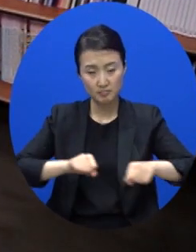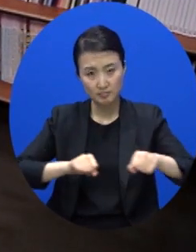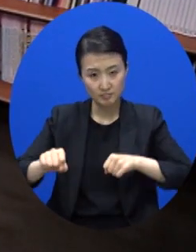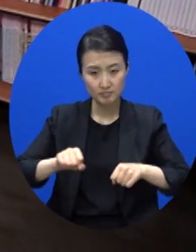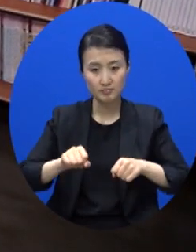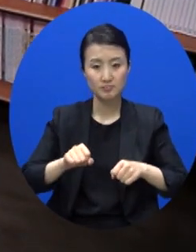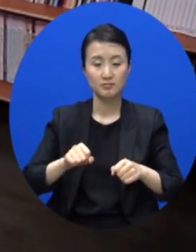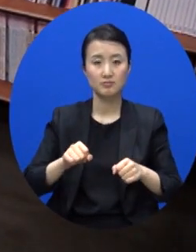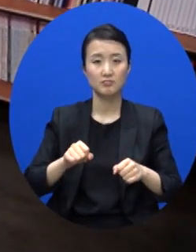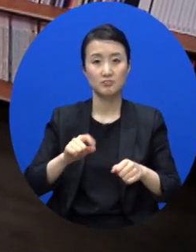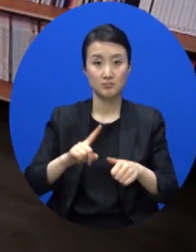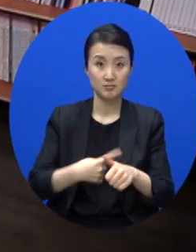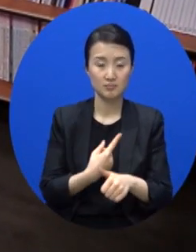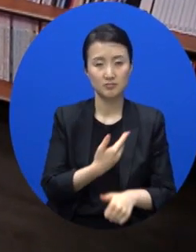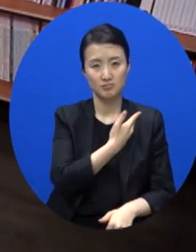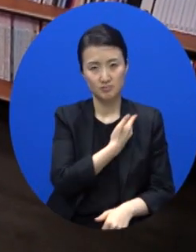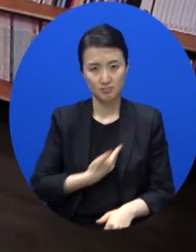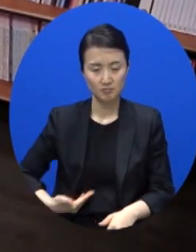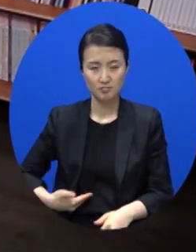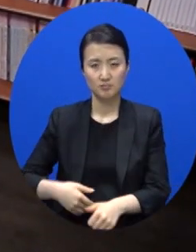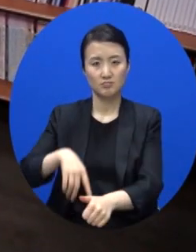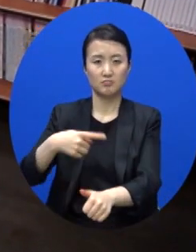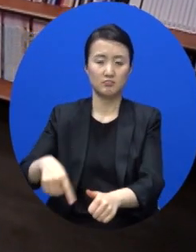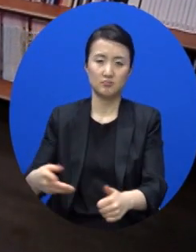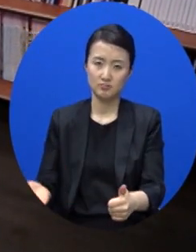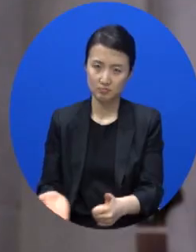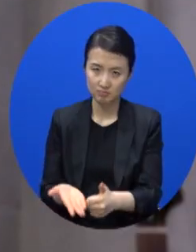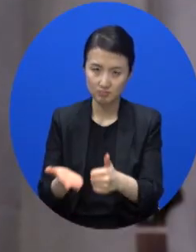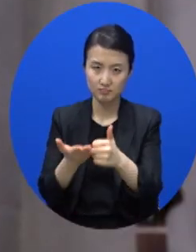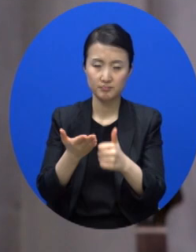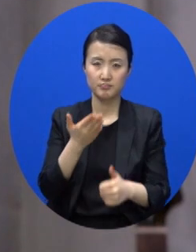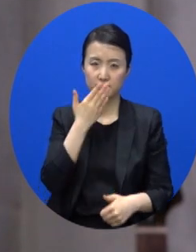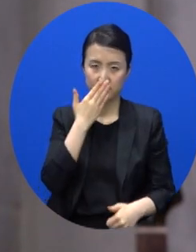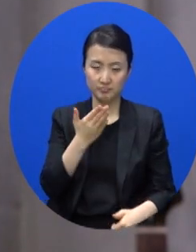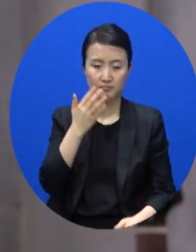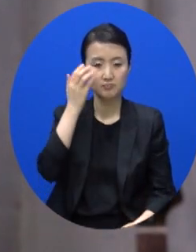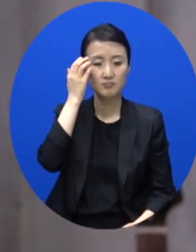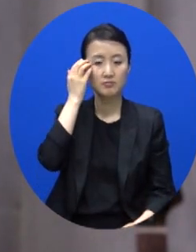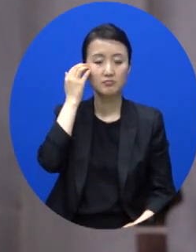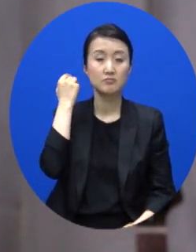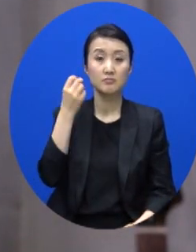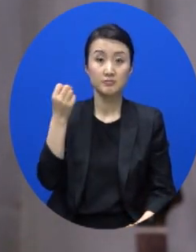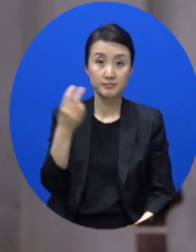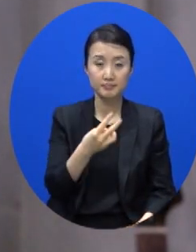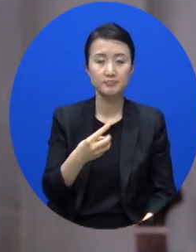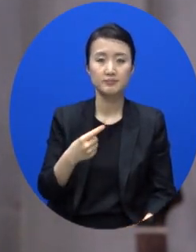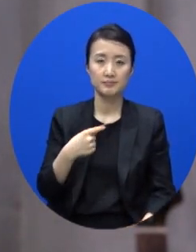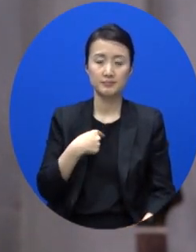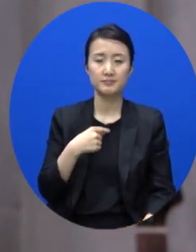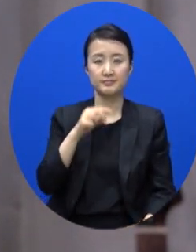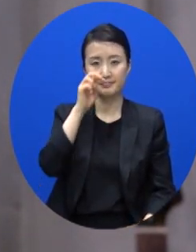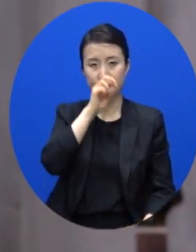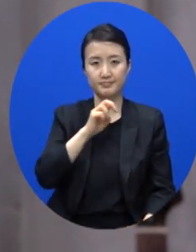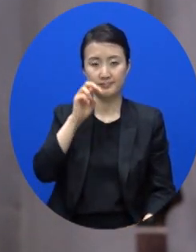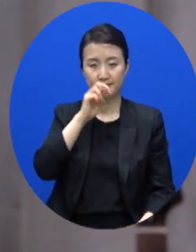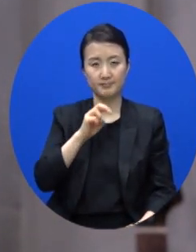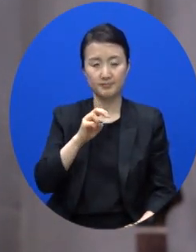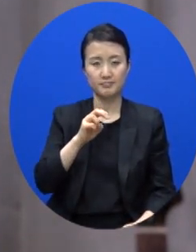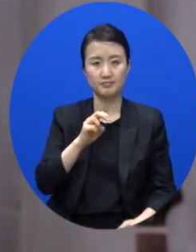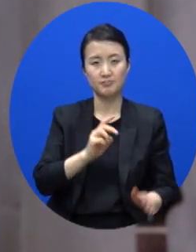그 후학들을 지도하고 또 이제 저의 음반이 먼저 알려졌기